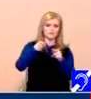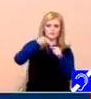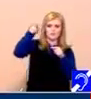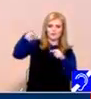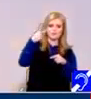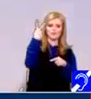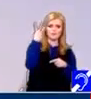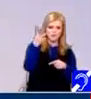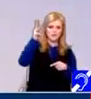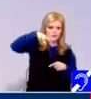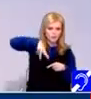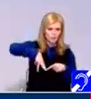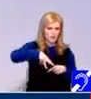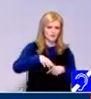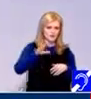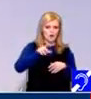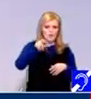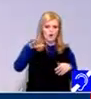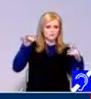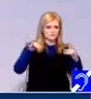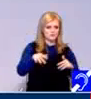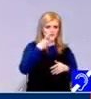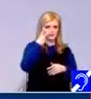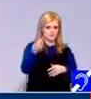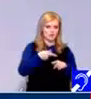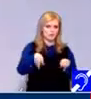depărtare, iar aventura a atras o audiență impresionantă.